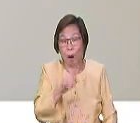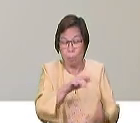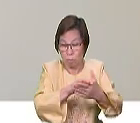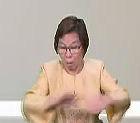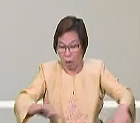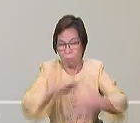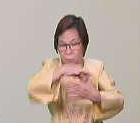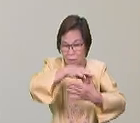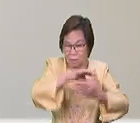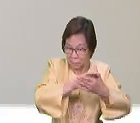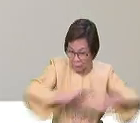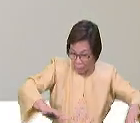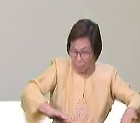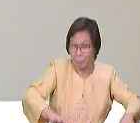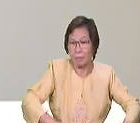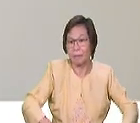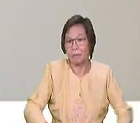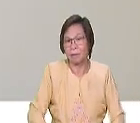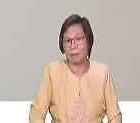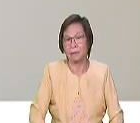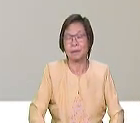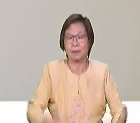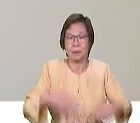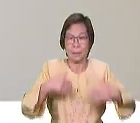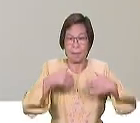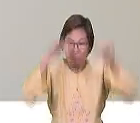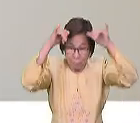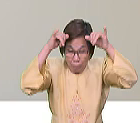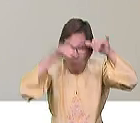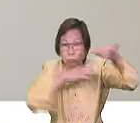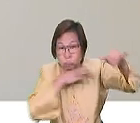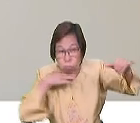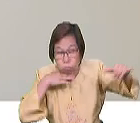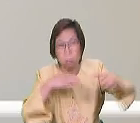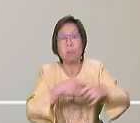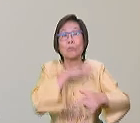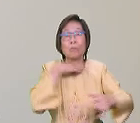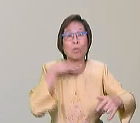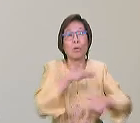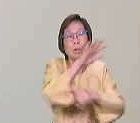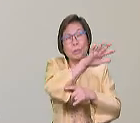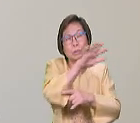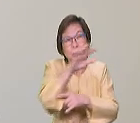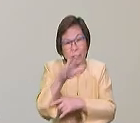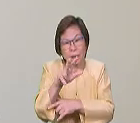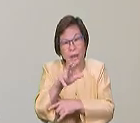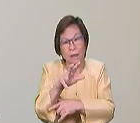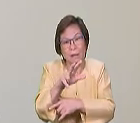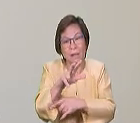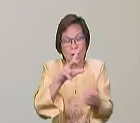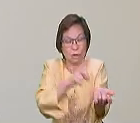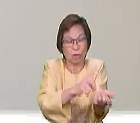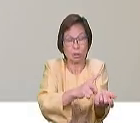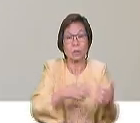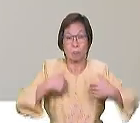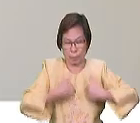keselamatan daging setelah ternakan-ternakan tersebut disembelih, seramai 53 pemeriksa veterinar telah ditugaskan di